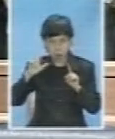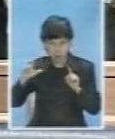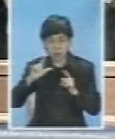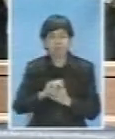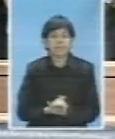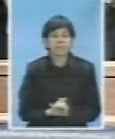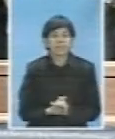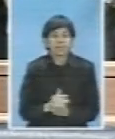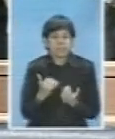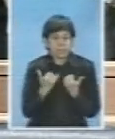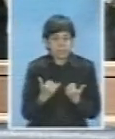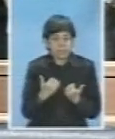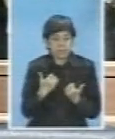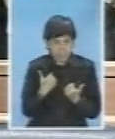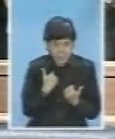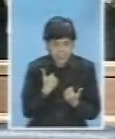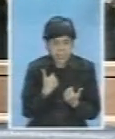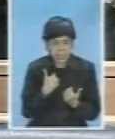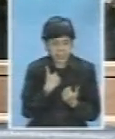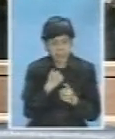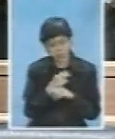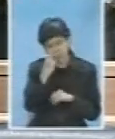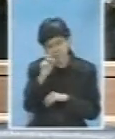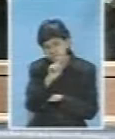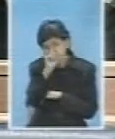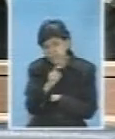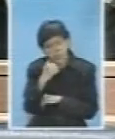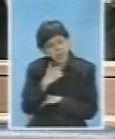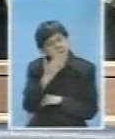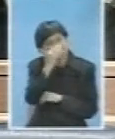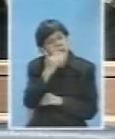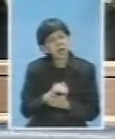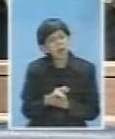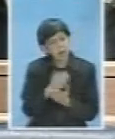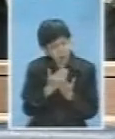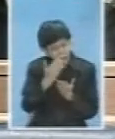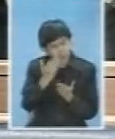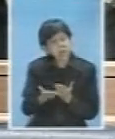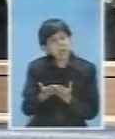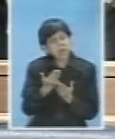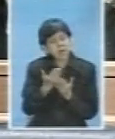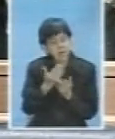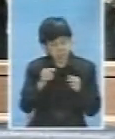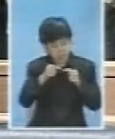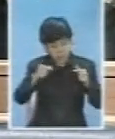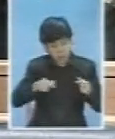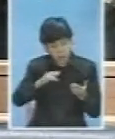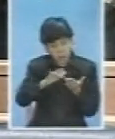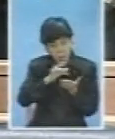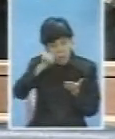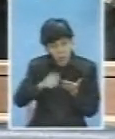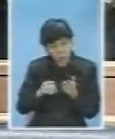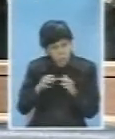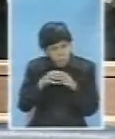1,182 ล้านในขณะนี้มีกระบวนการที่เป็นที่น่าสงสัยว่าทำไมครับการจัดซื้อจัดจ้างในเรื่องนี้จึงต้องมี